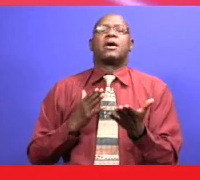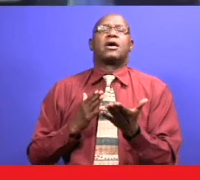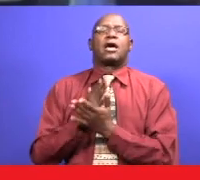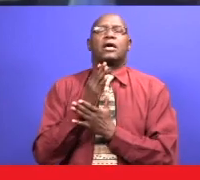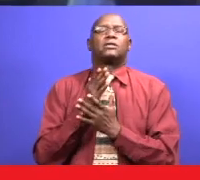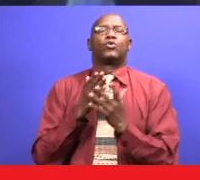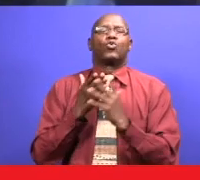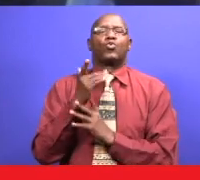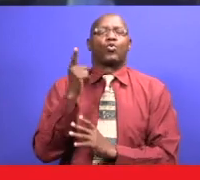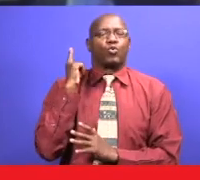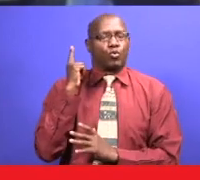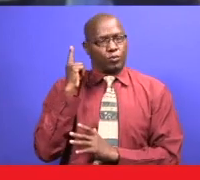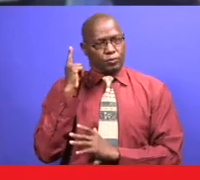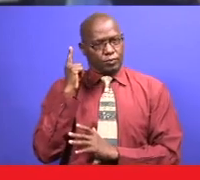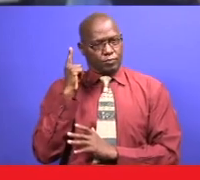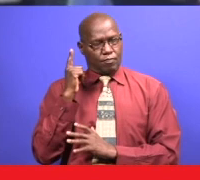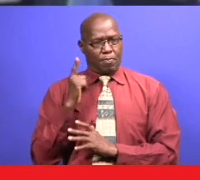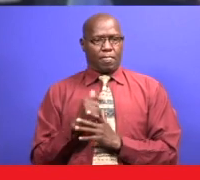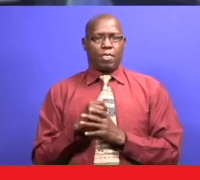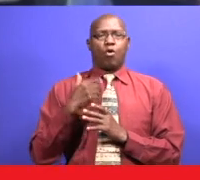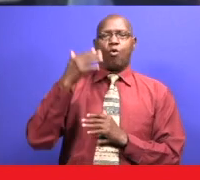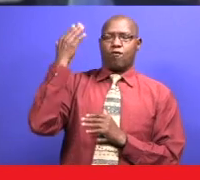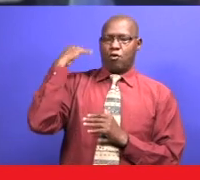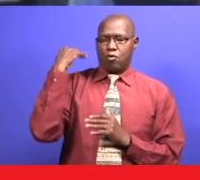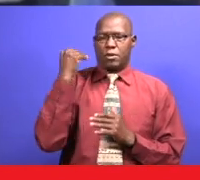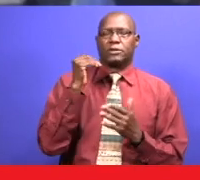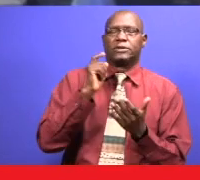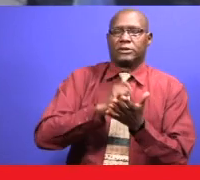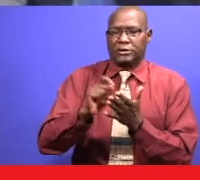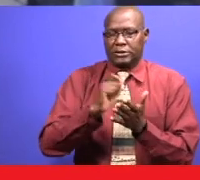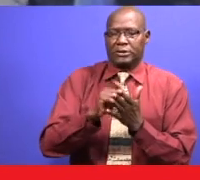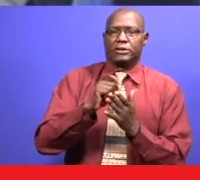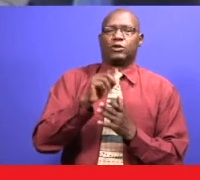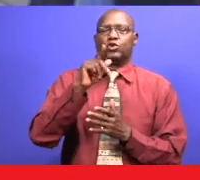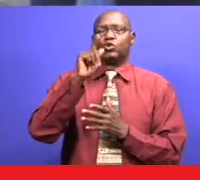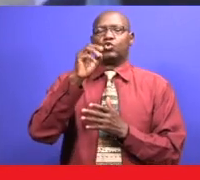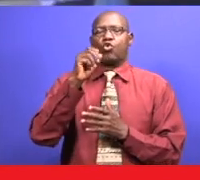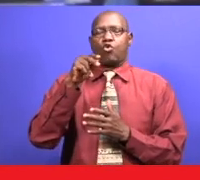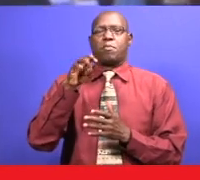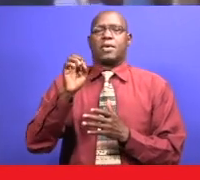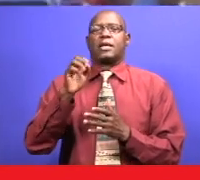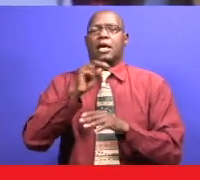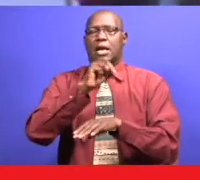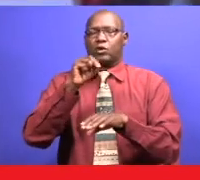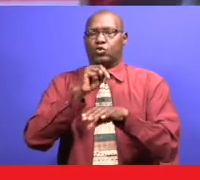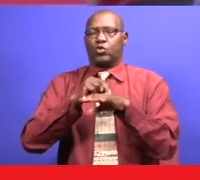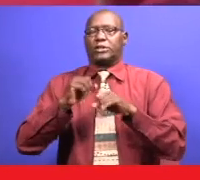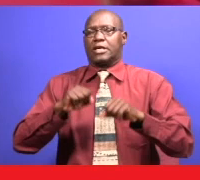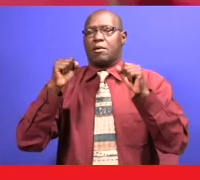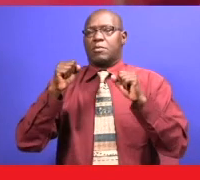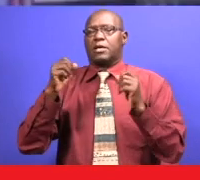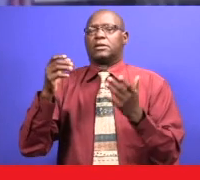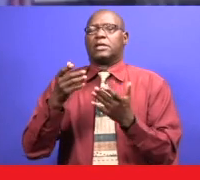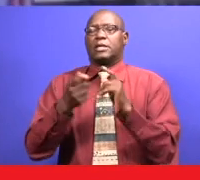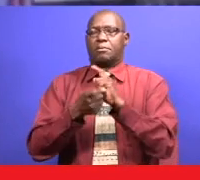kisheria. During the NDC, former Permanent Secretary Saitoti Chorome was appointed as the new Jubilee National Chairman, replacing Nelson